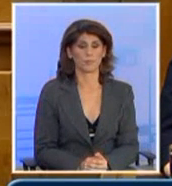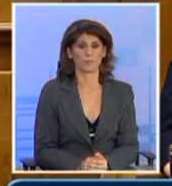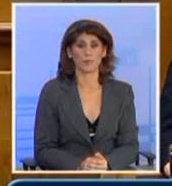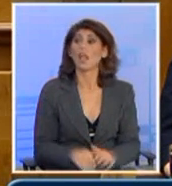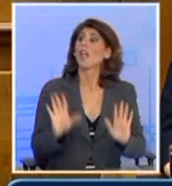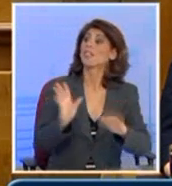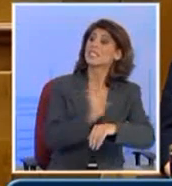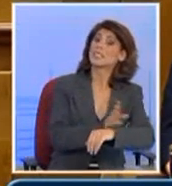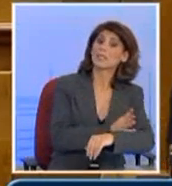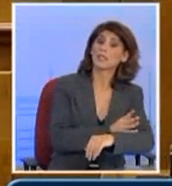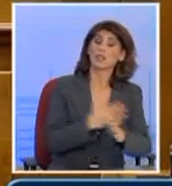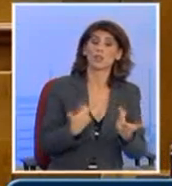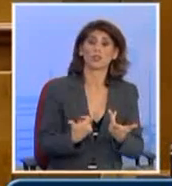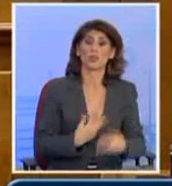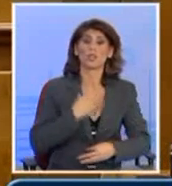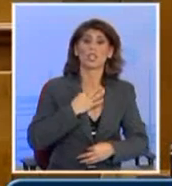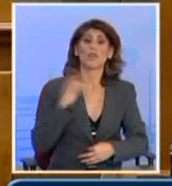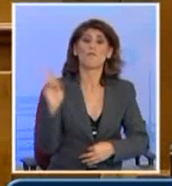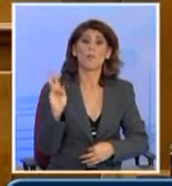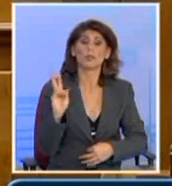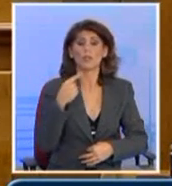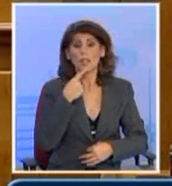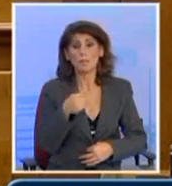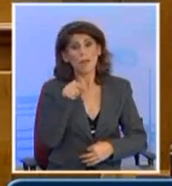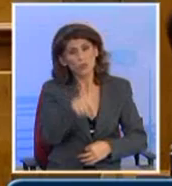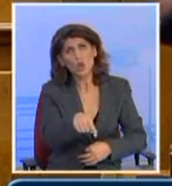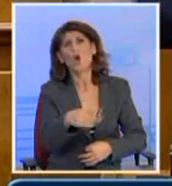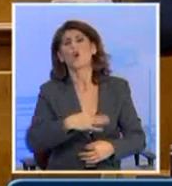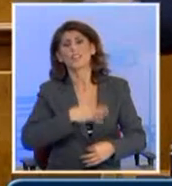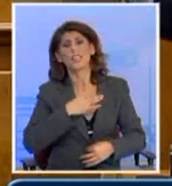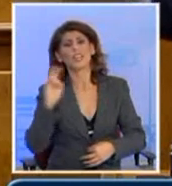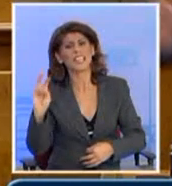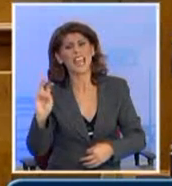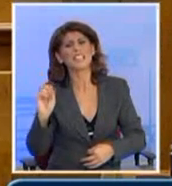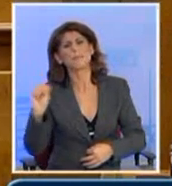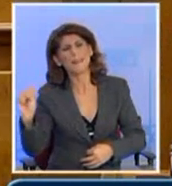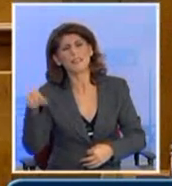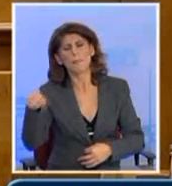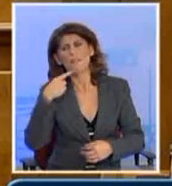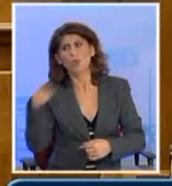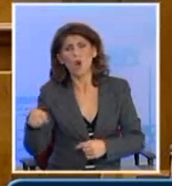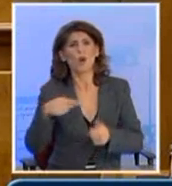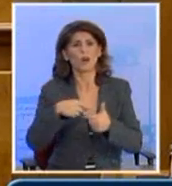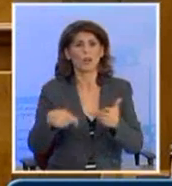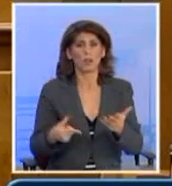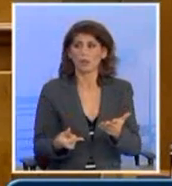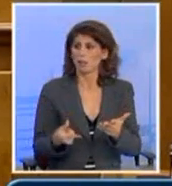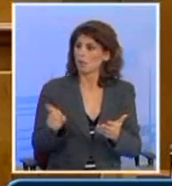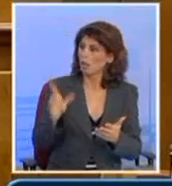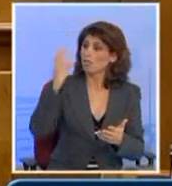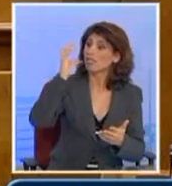Δεν σας συγκινεί το γεγονός ότι ο κύριος Σβόμποντα είπε το αυτό, ο κύριος Χέλμουτ Σμιτ είπε το άλλο? Μα δεν